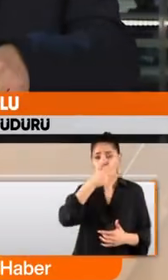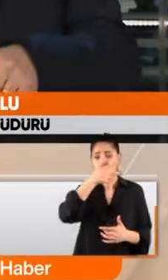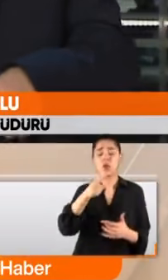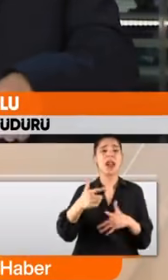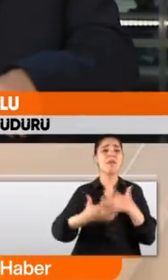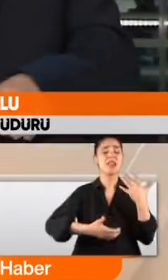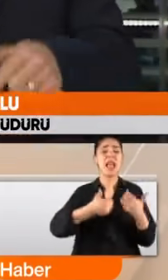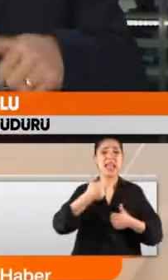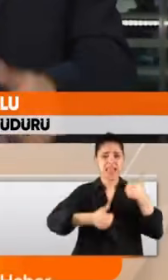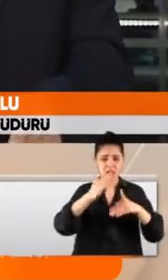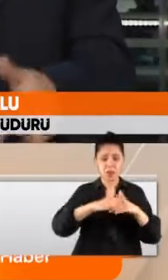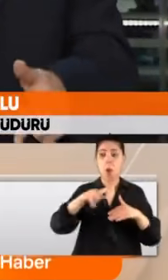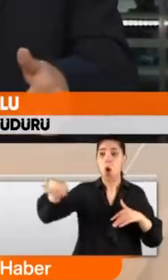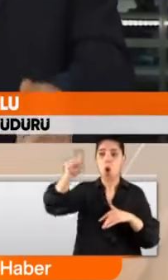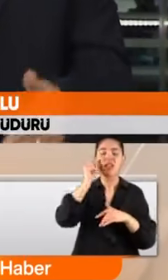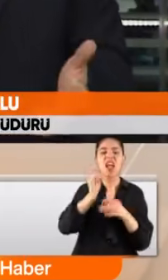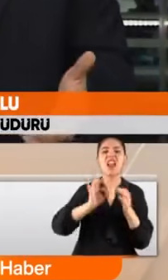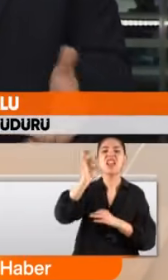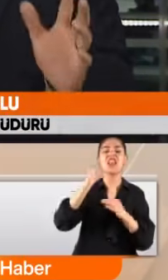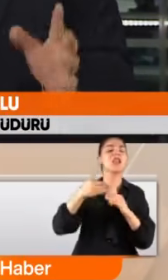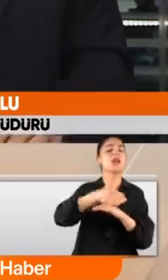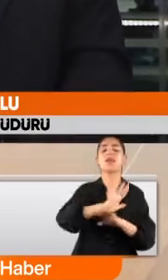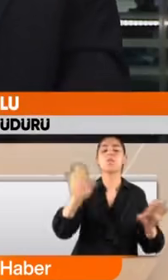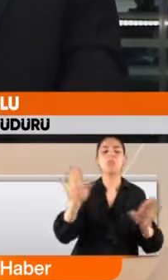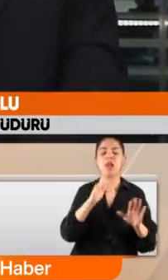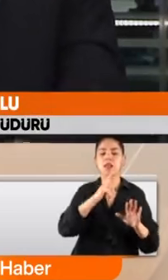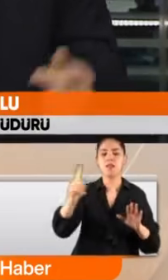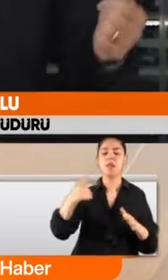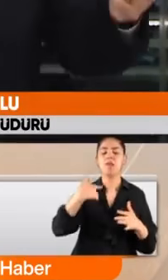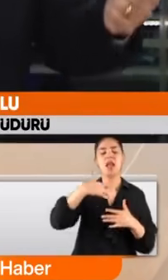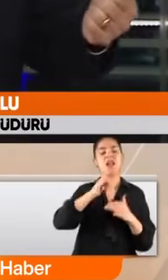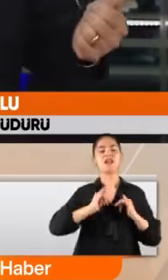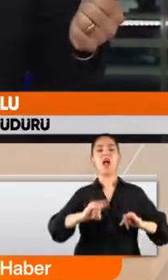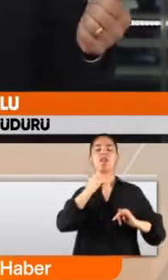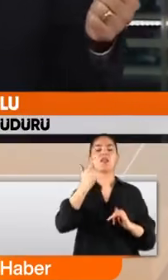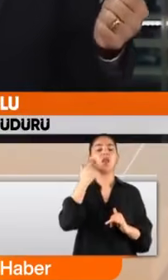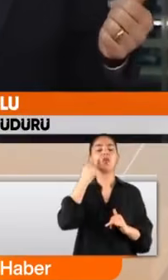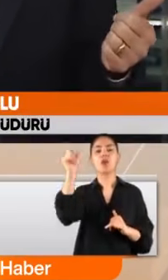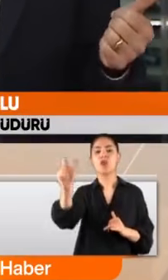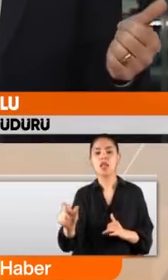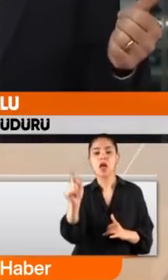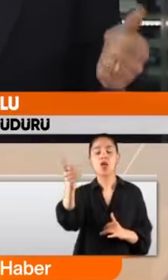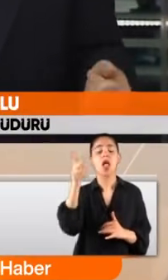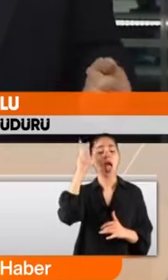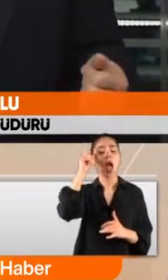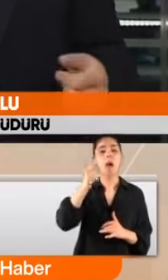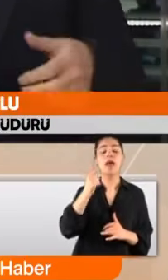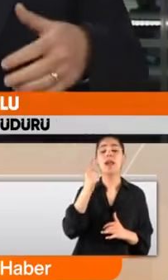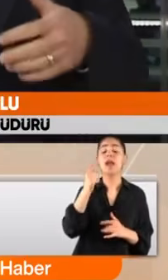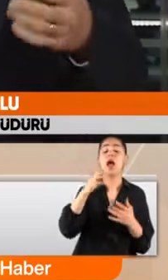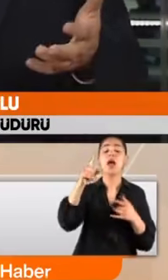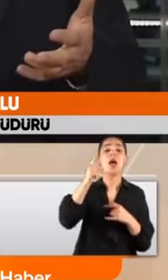insan içine çıkamazlar ama bizim alnımız ak, bizim vicdanımız rahat dedi Cumhurbaşkanı Erdoğan. Ve ben Amerika Birleşik Devletleri Başkanı Biden gibi